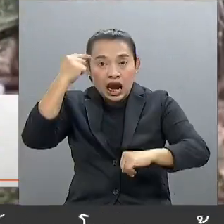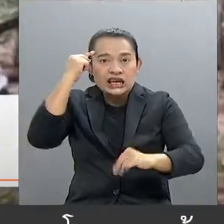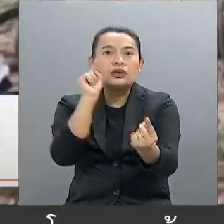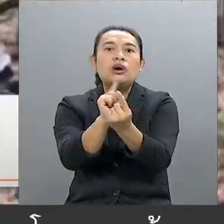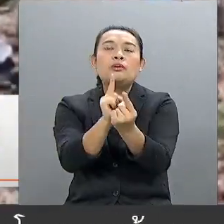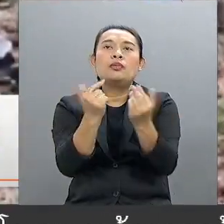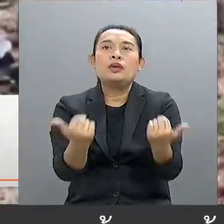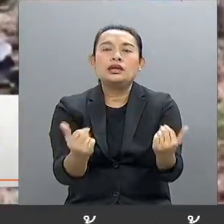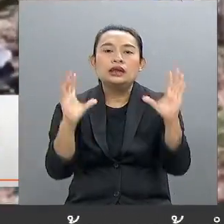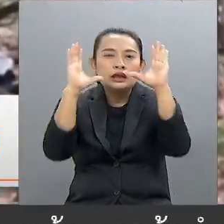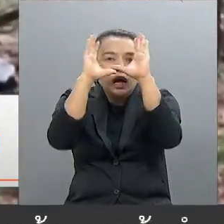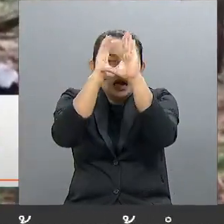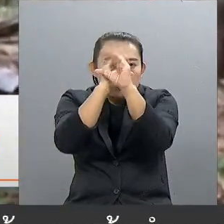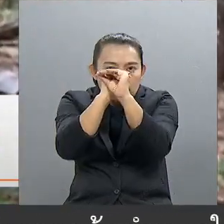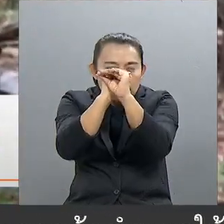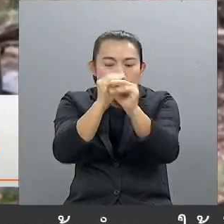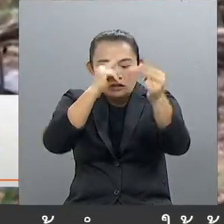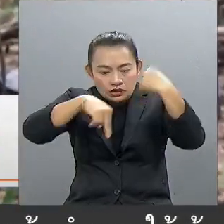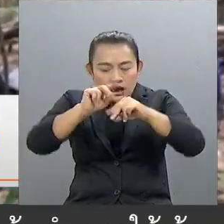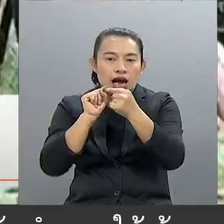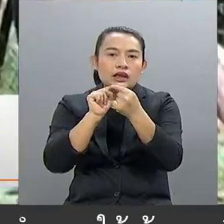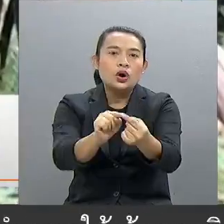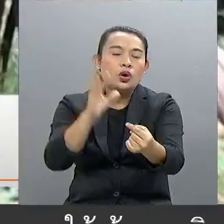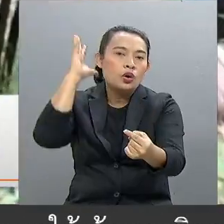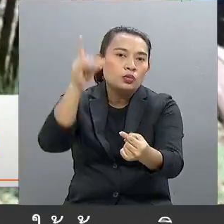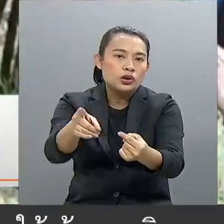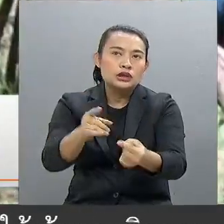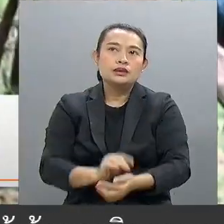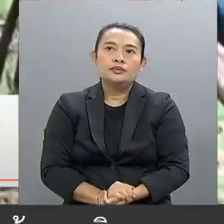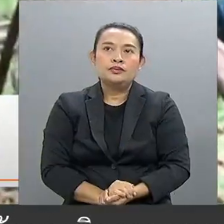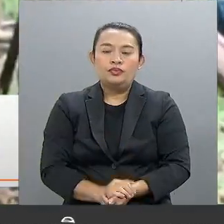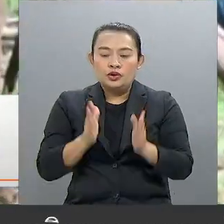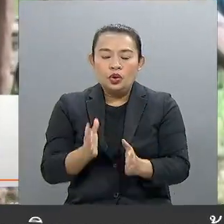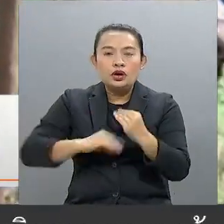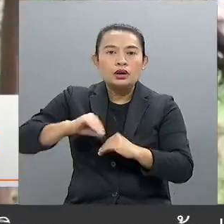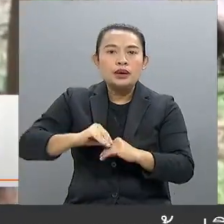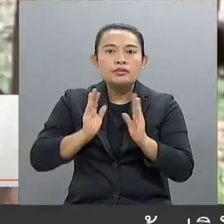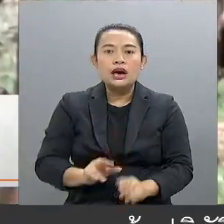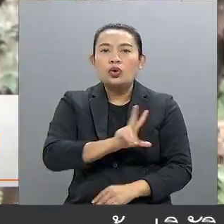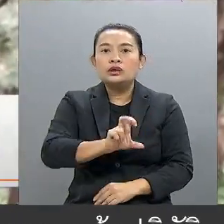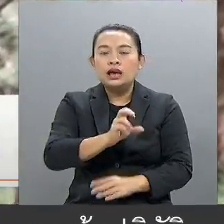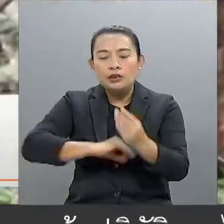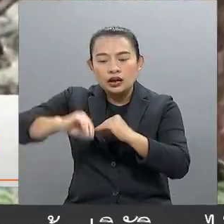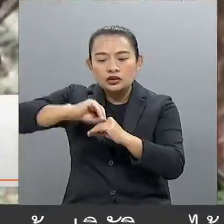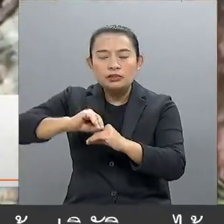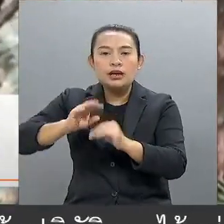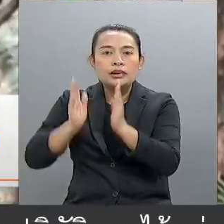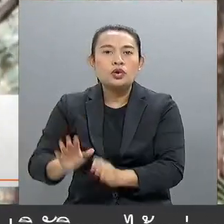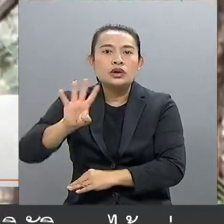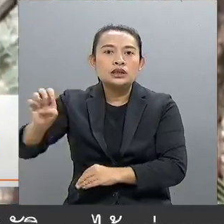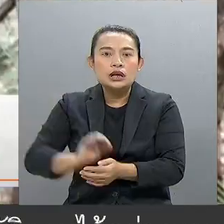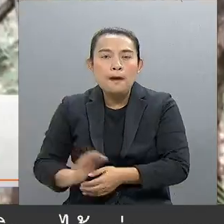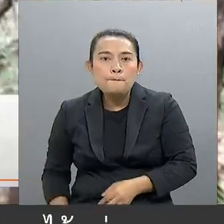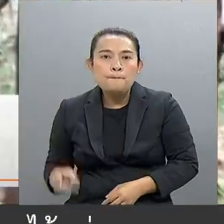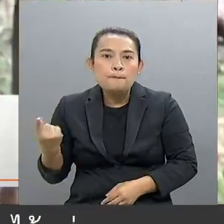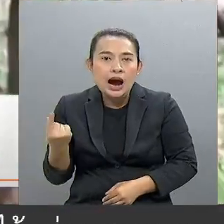ำซะก่อนเนี่ยก็จะค้นหากันต่อในวันพรุ่งนี้ก็เพิ่มกำลังคนเป็น400คนเลยนะคะเพิ่มสุนัขดมกลิ่นเป็น4ตัวนะ